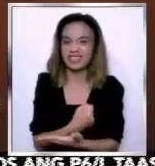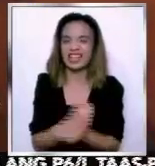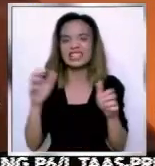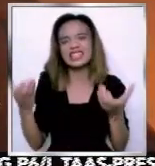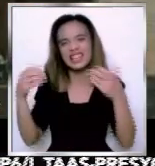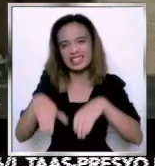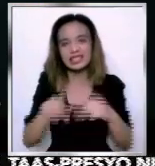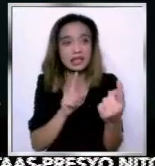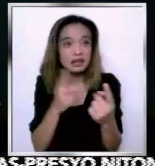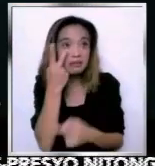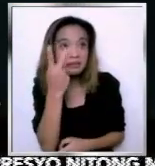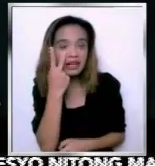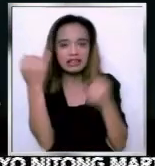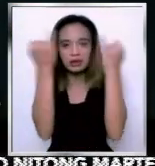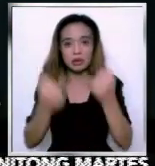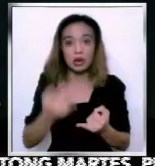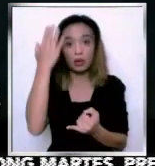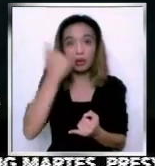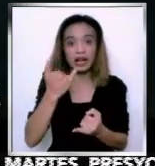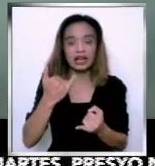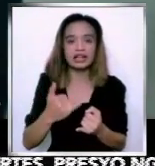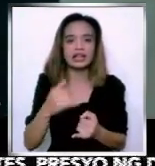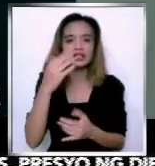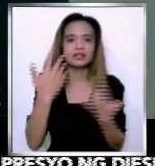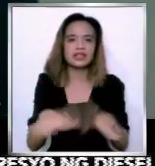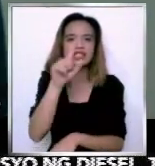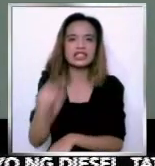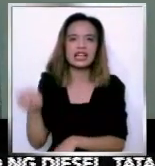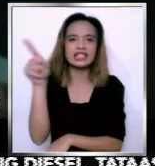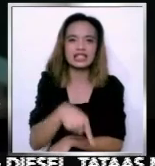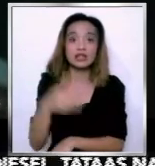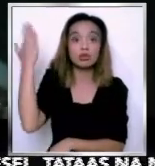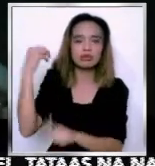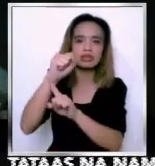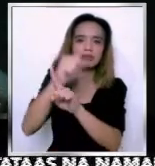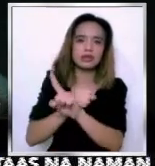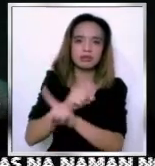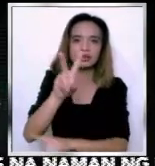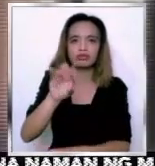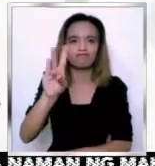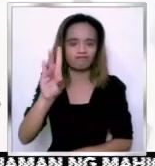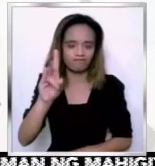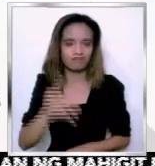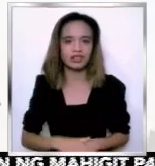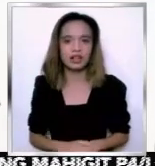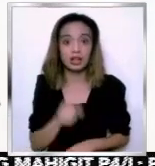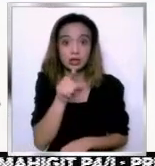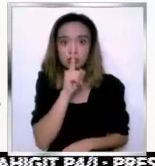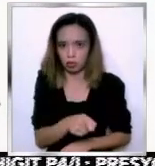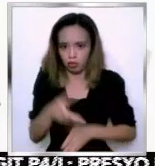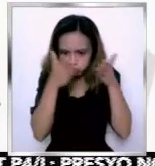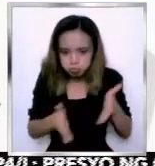kanyang idol matapos itong mag-cancel ng kanyang show noong September 2017. Todo prepare pa naman si Eunice